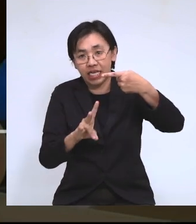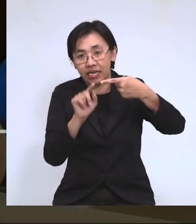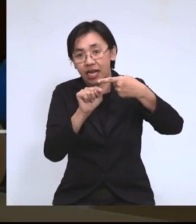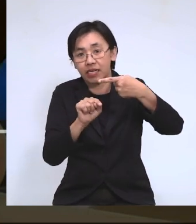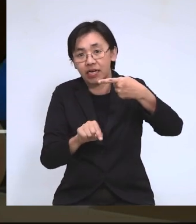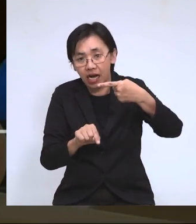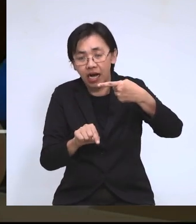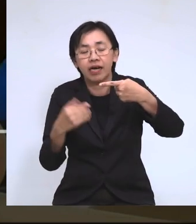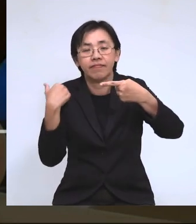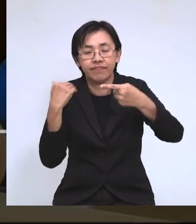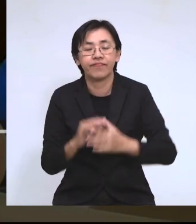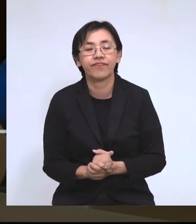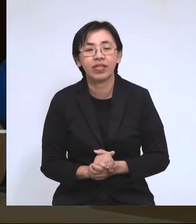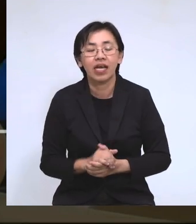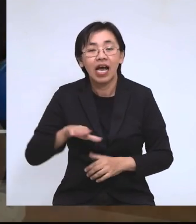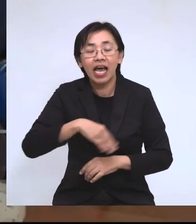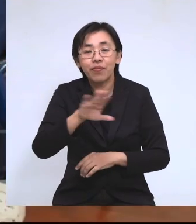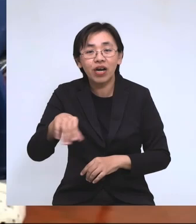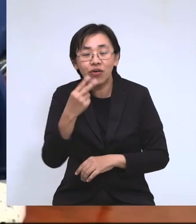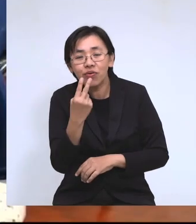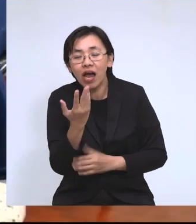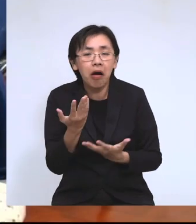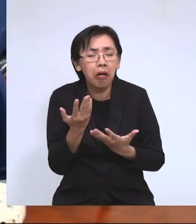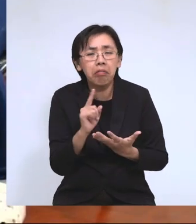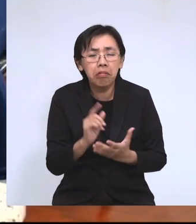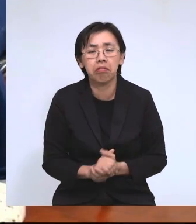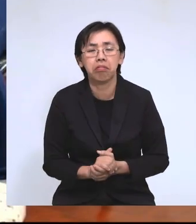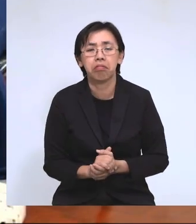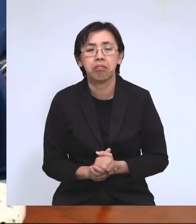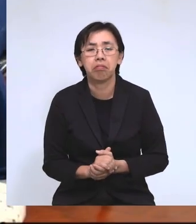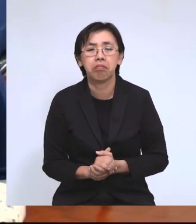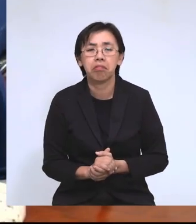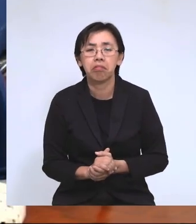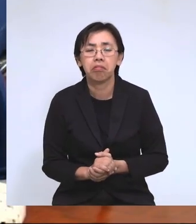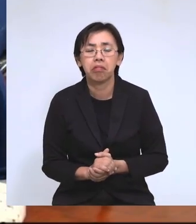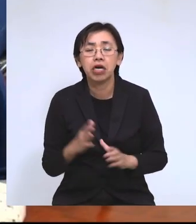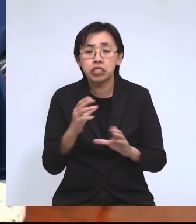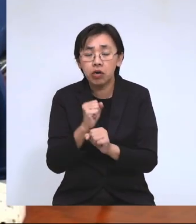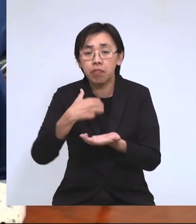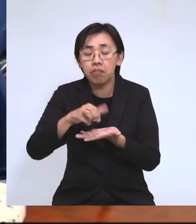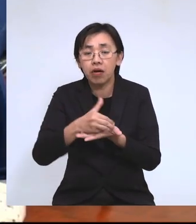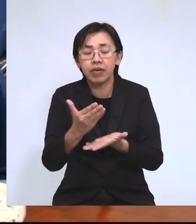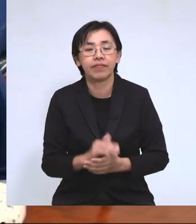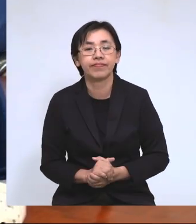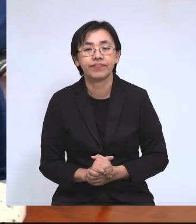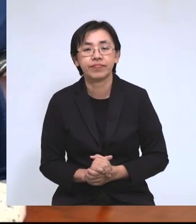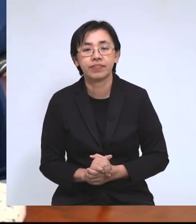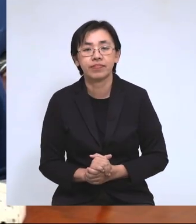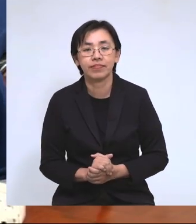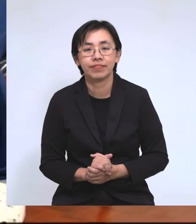7ทักษะด้วยกันเดี๋ยวเราจะอธิบายอีกทีนะคะจะเห็นว่ามอสเนี่ยคุณแม่สู่เห็นไหมว่าลักษณะที่มอสเป็นก็คือว่ายังไงคะ